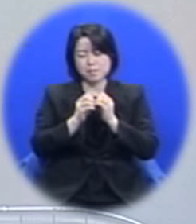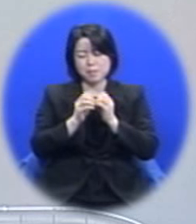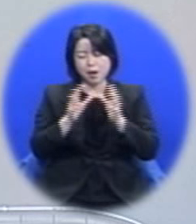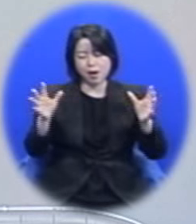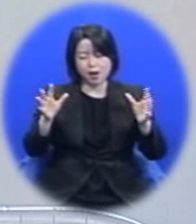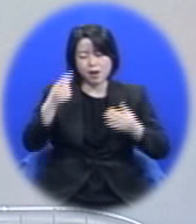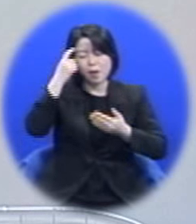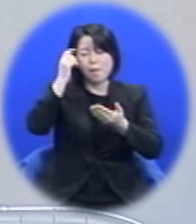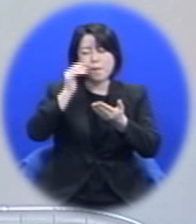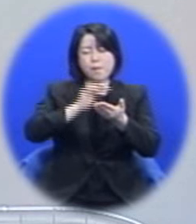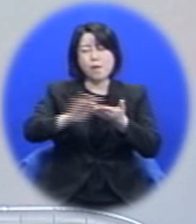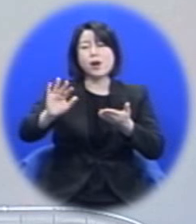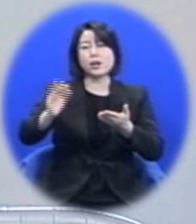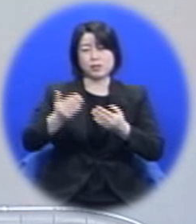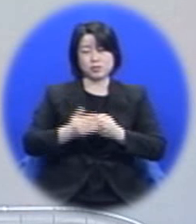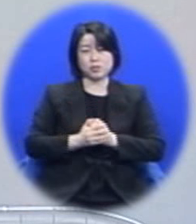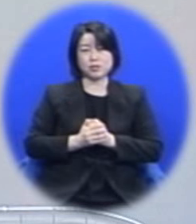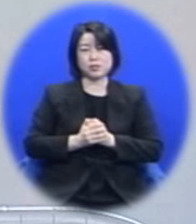시작했어요.